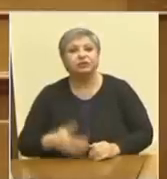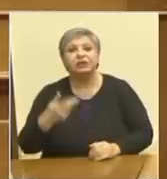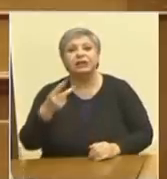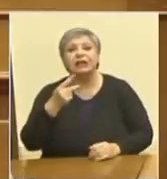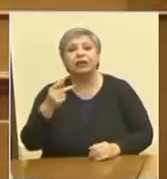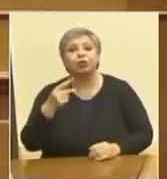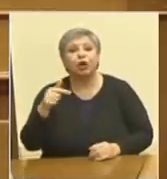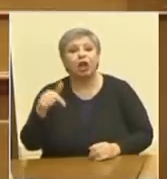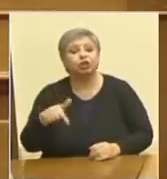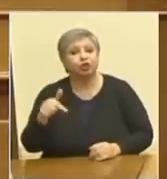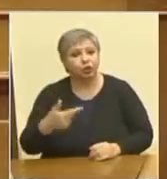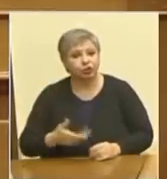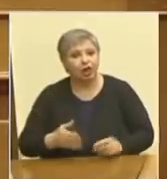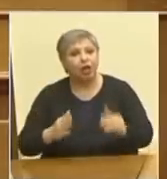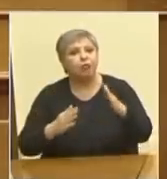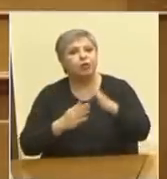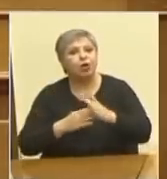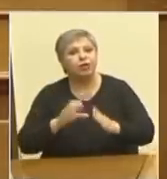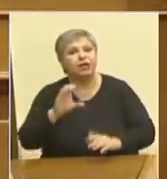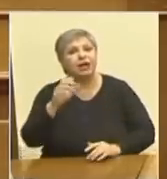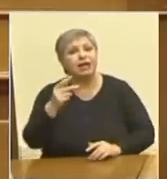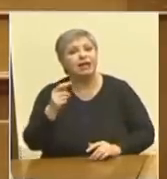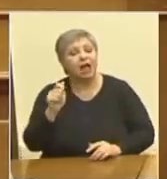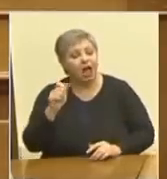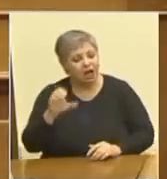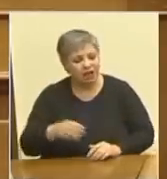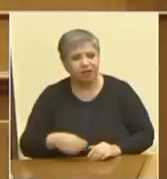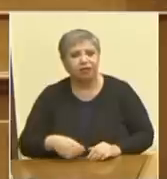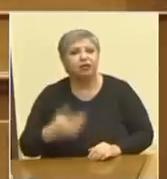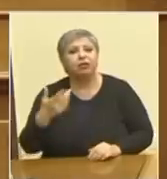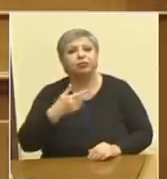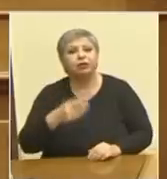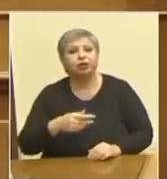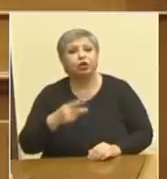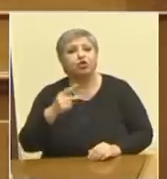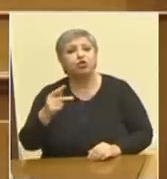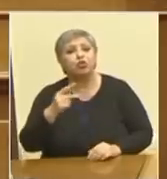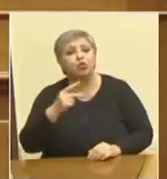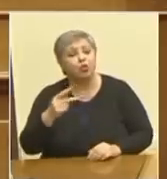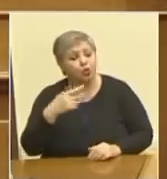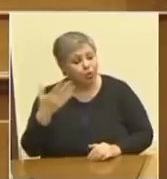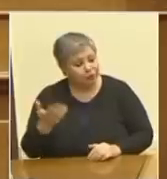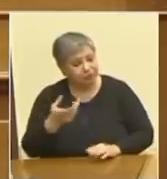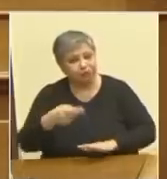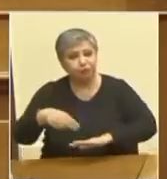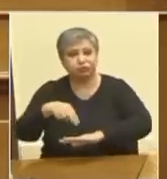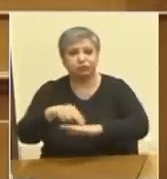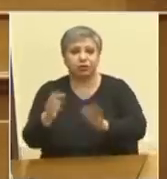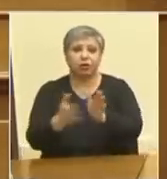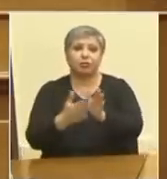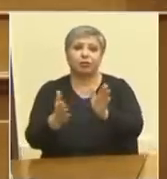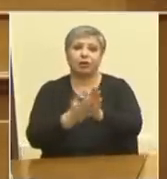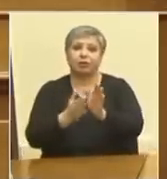Κατρούγκαλος Γιώργος, πρόεδρος ΕΚΑΕ. Κουρουπλής Παναγιώτης, σηκωνόσασταν και όρθιος να χειροκροτάτε. Και εσείς, νέος στην